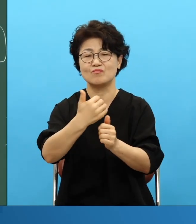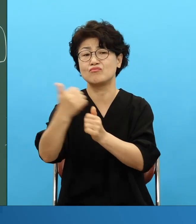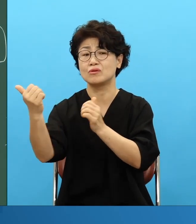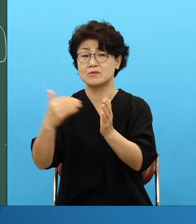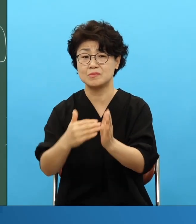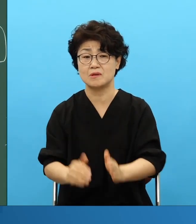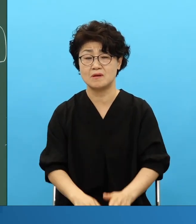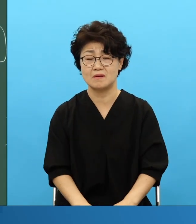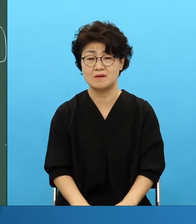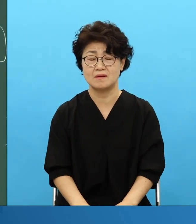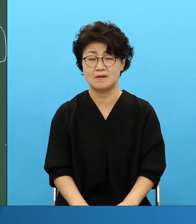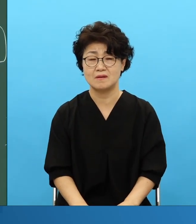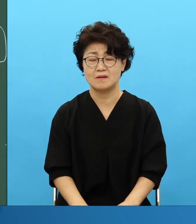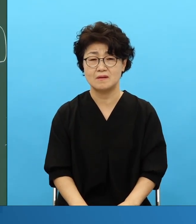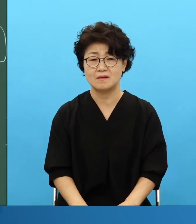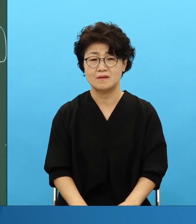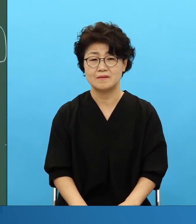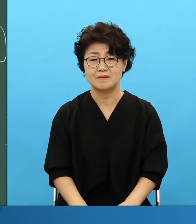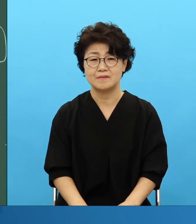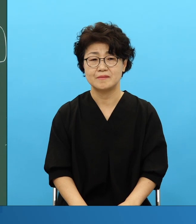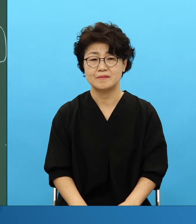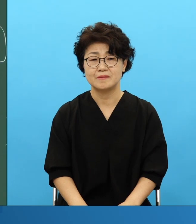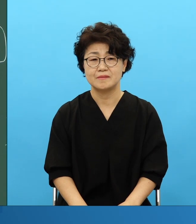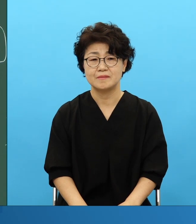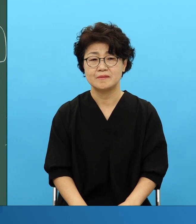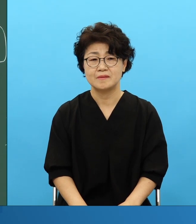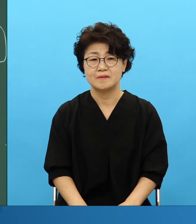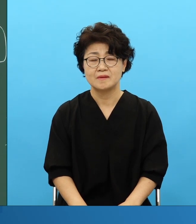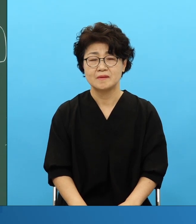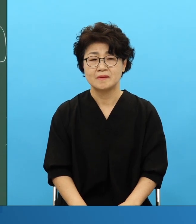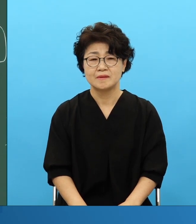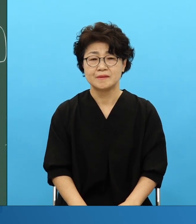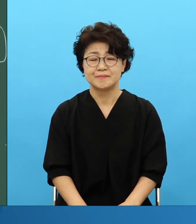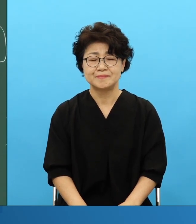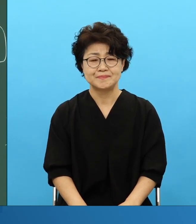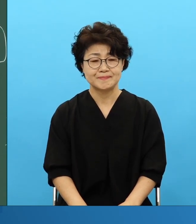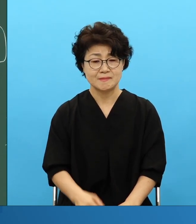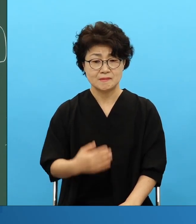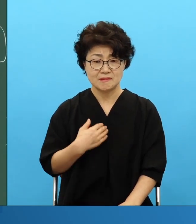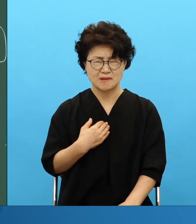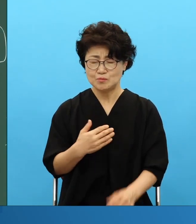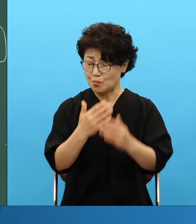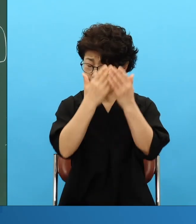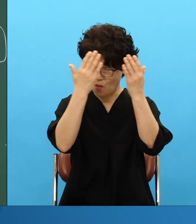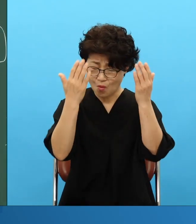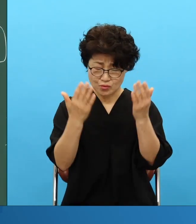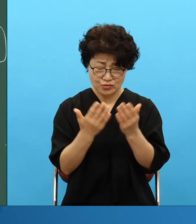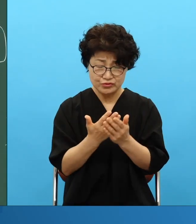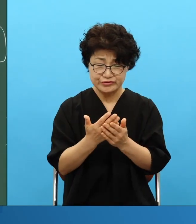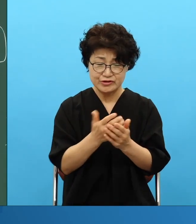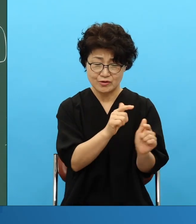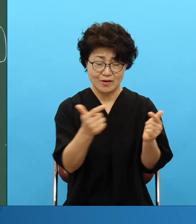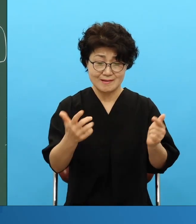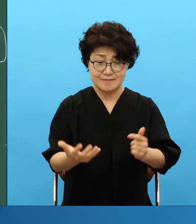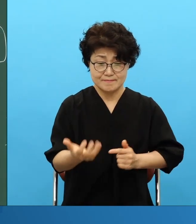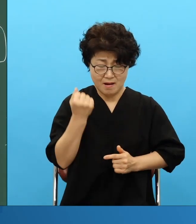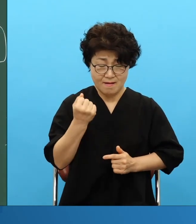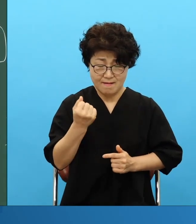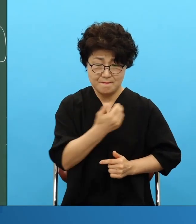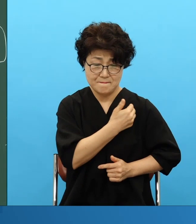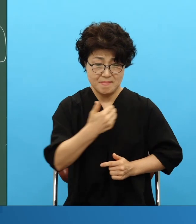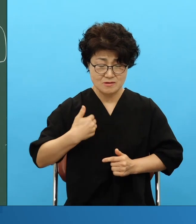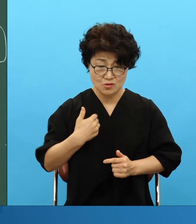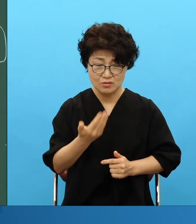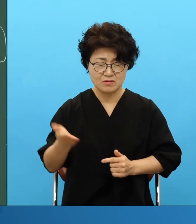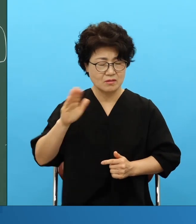많아요. 그러니 되질 않는 거라 다 가지고 있으면서 That is why nothing can work out, even though they have all the answers.